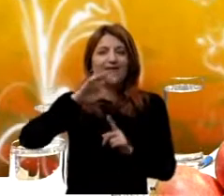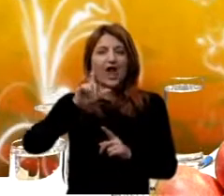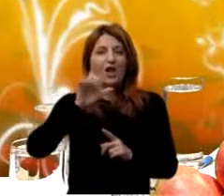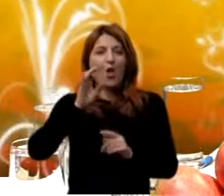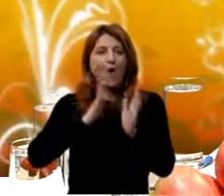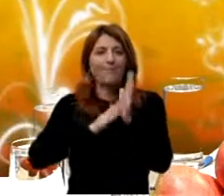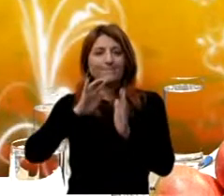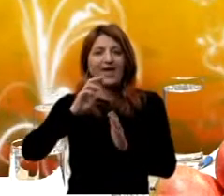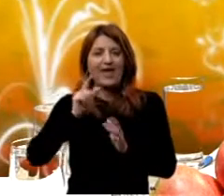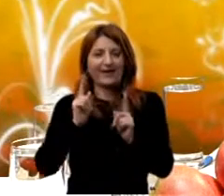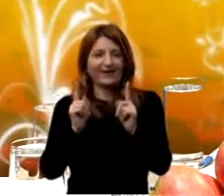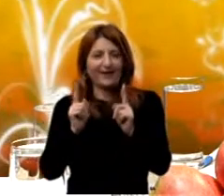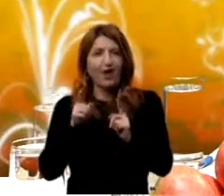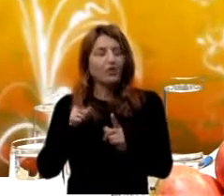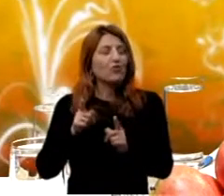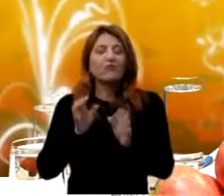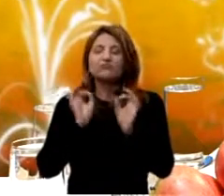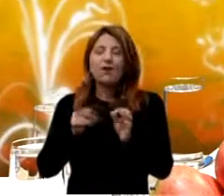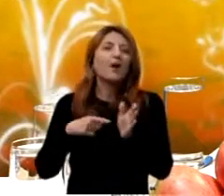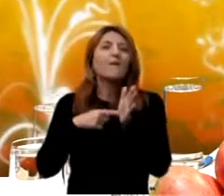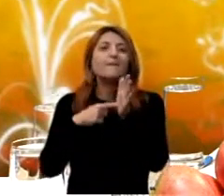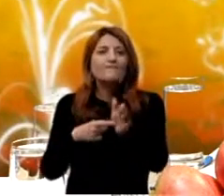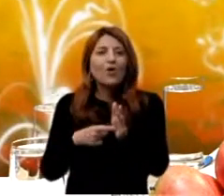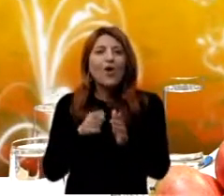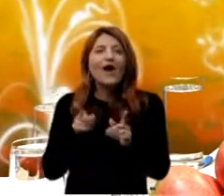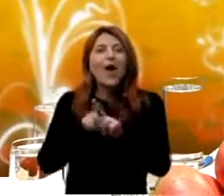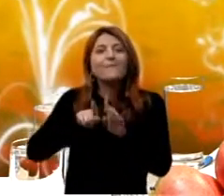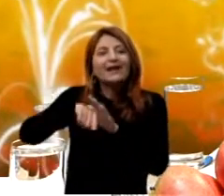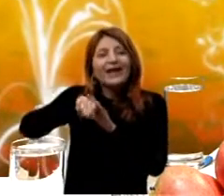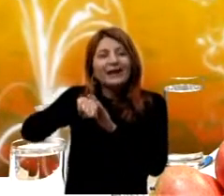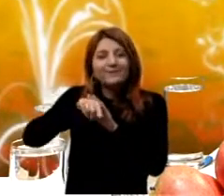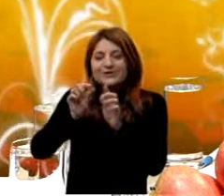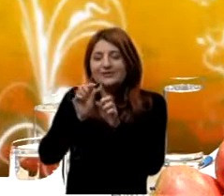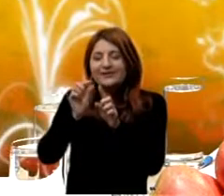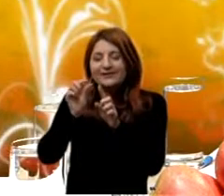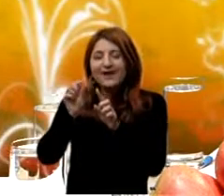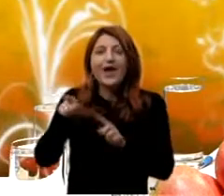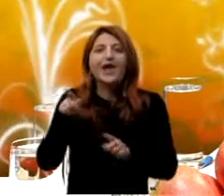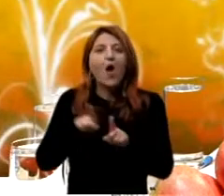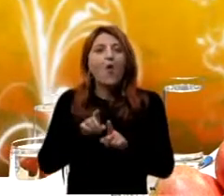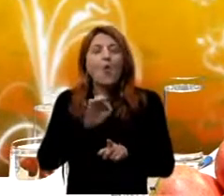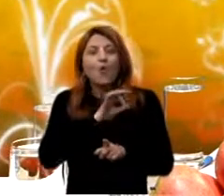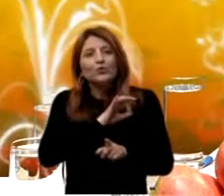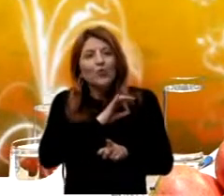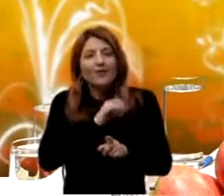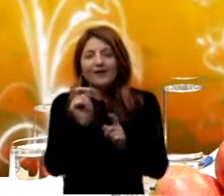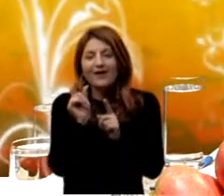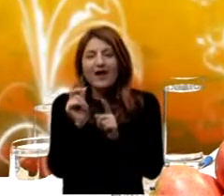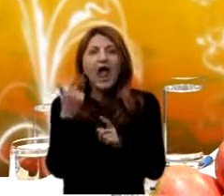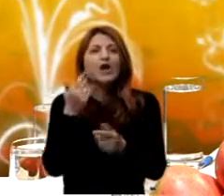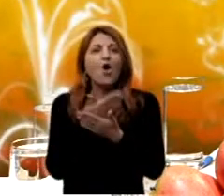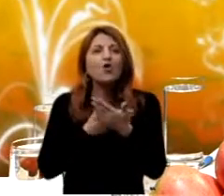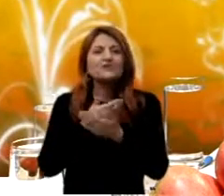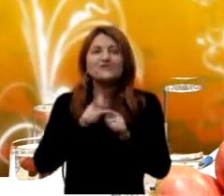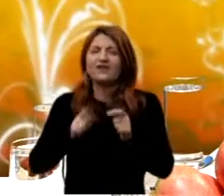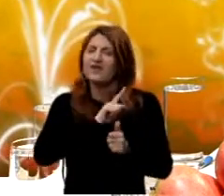su indirektno pokazatelj kako oni naše te mali repići na stanicama odumiru, ali to znači ipak ona osnovna